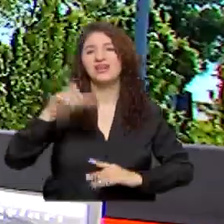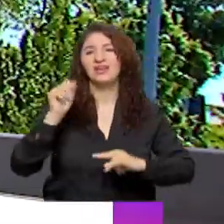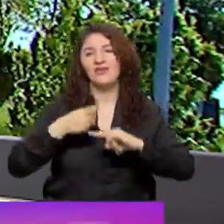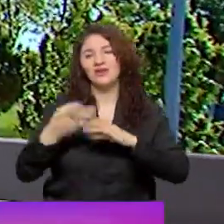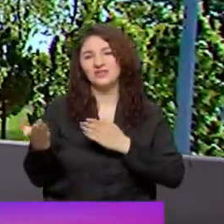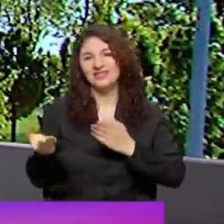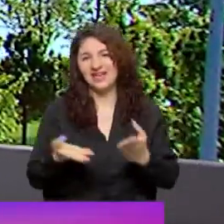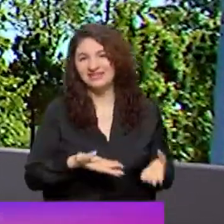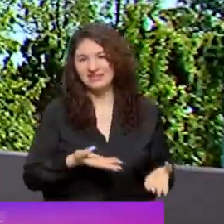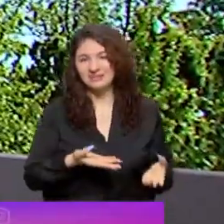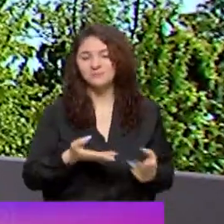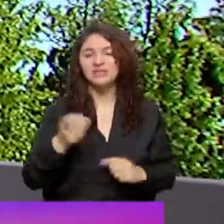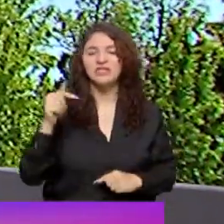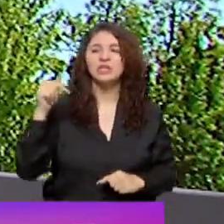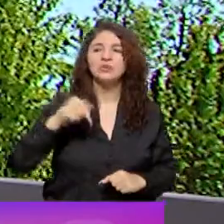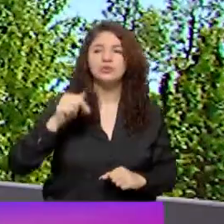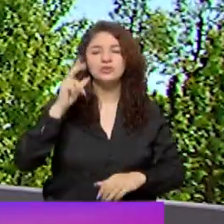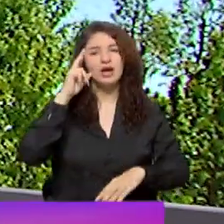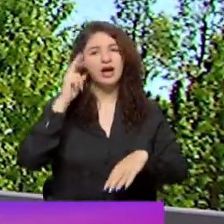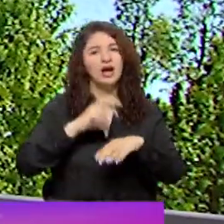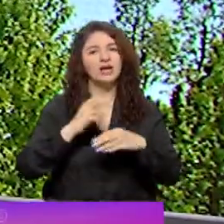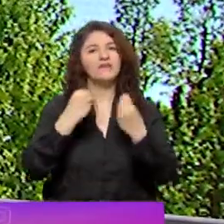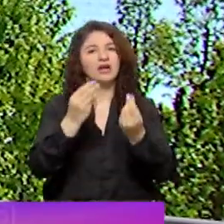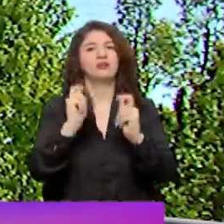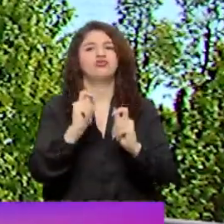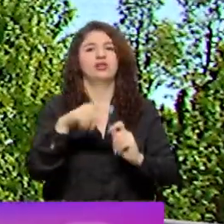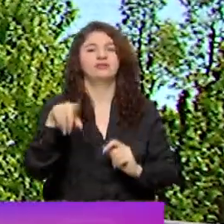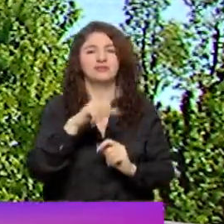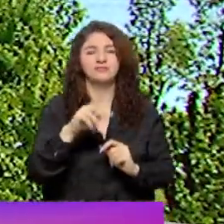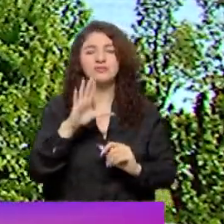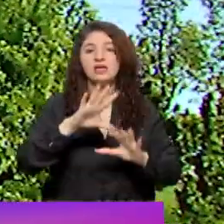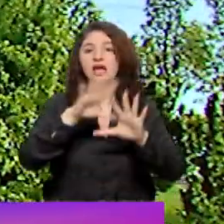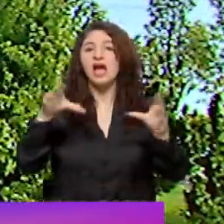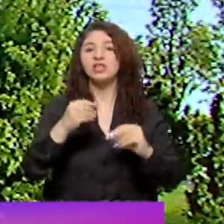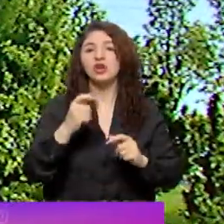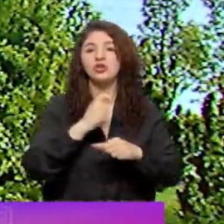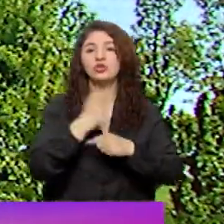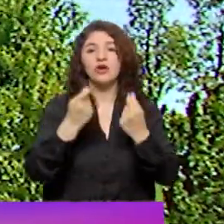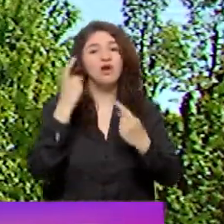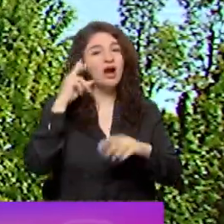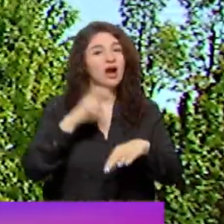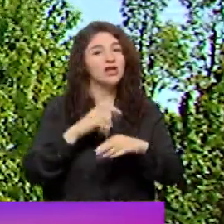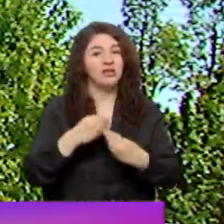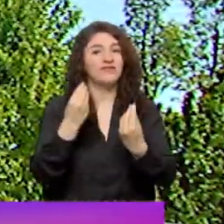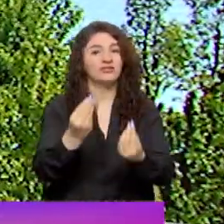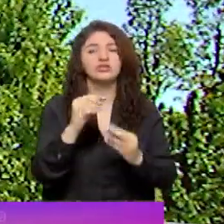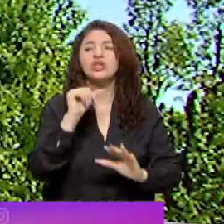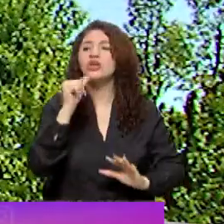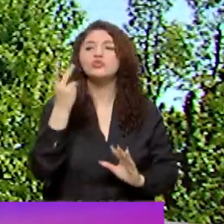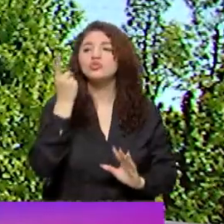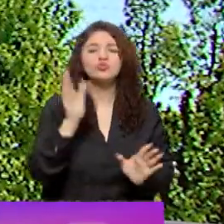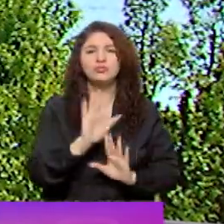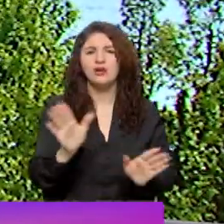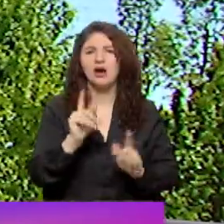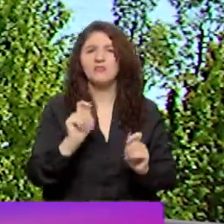Meydanı'na Hoş geldiniz bugün hatırlatma yapacağız herkesi görevini hatırlayacağız hiç